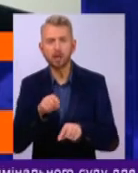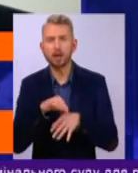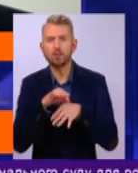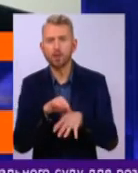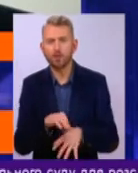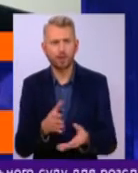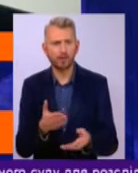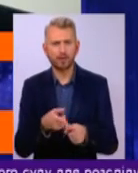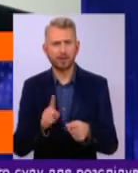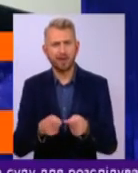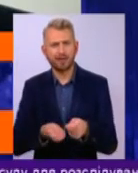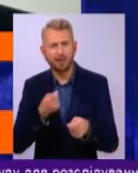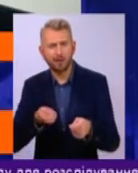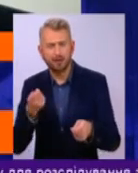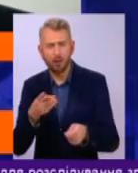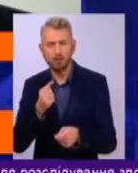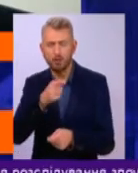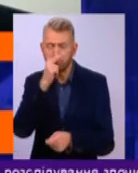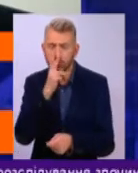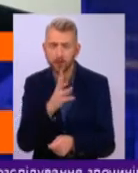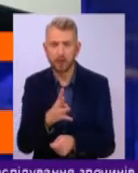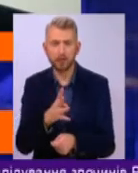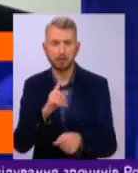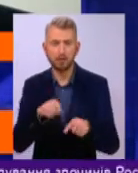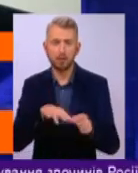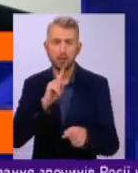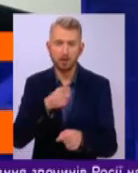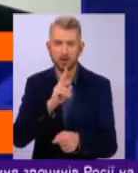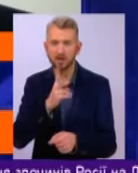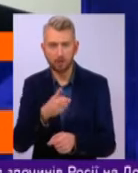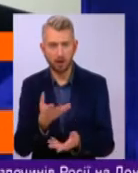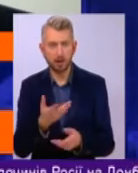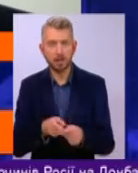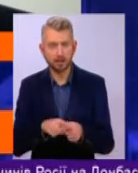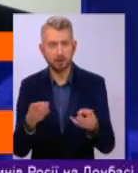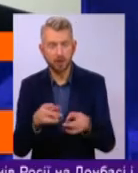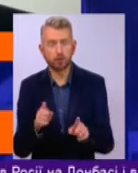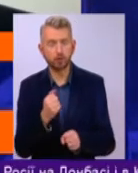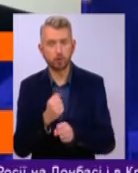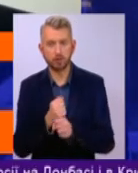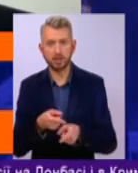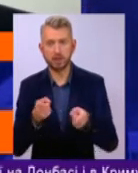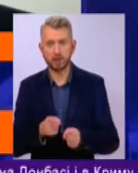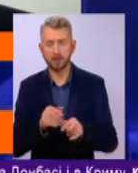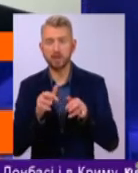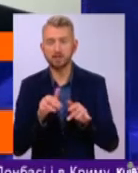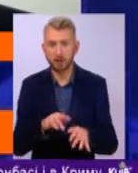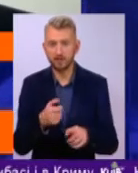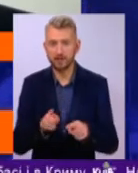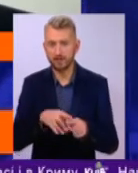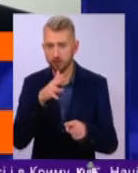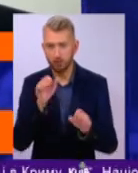проводять, ну, це затягується на місяці, а іноді на рік, на півтора. І з цим щось треба робити, тому що насправді справи за цей час